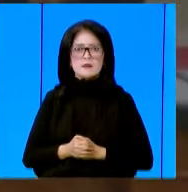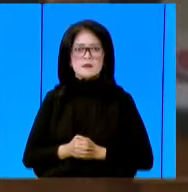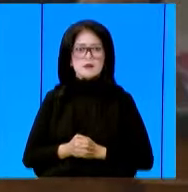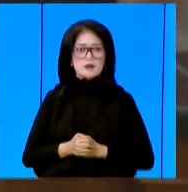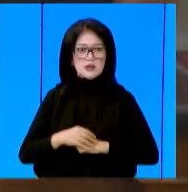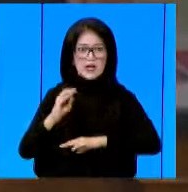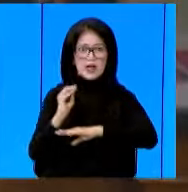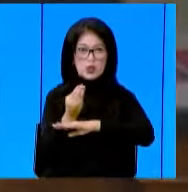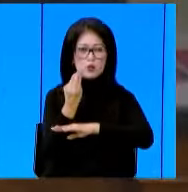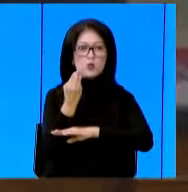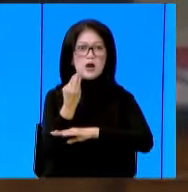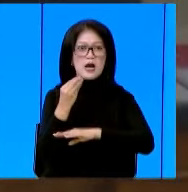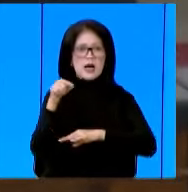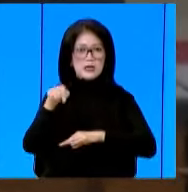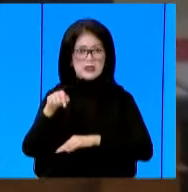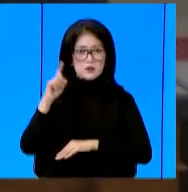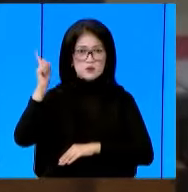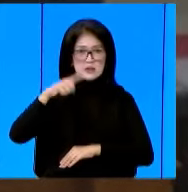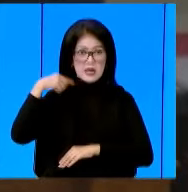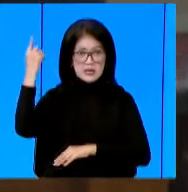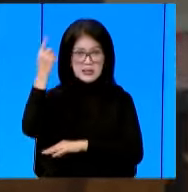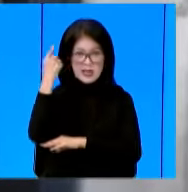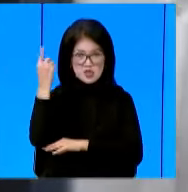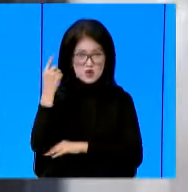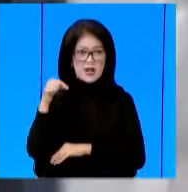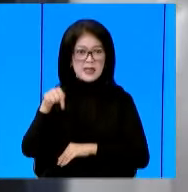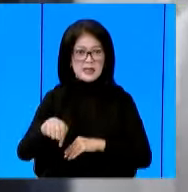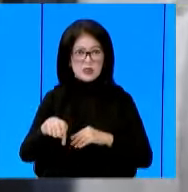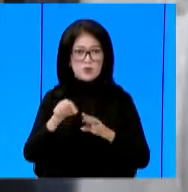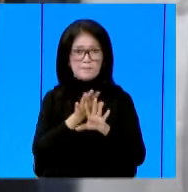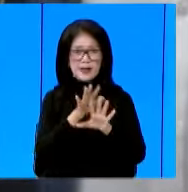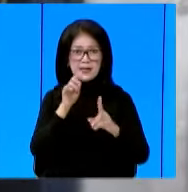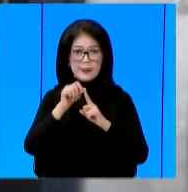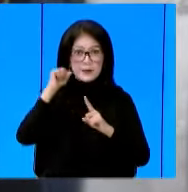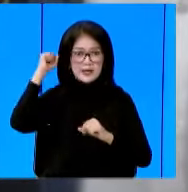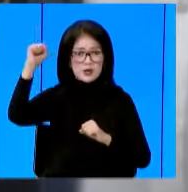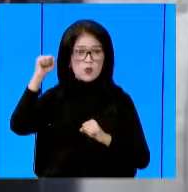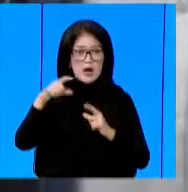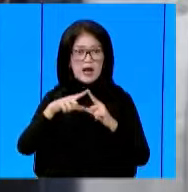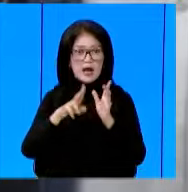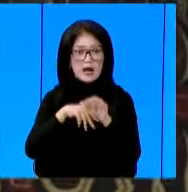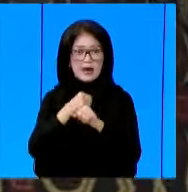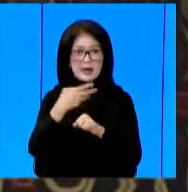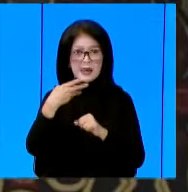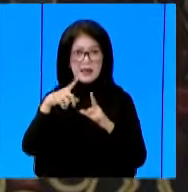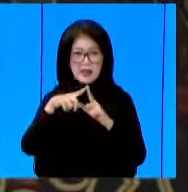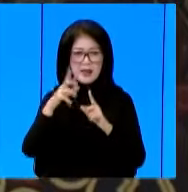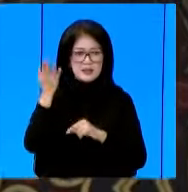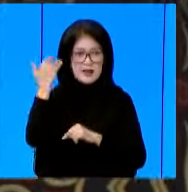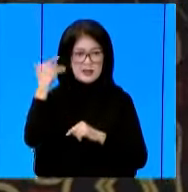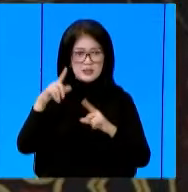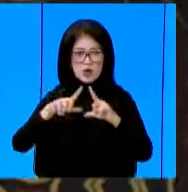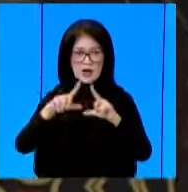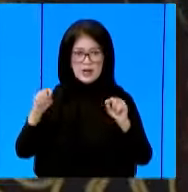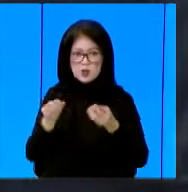Ketua Harian Nasional DPP Partai Perindo Angela Tanusudibyo memberikan surat dukungan kepada calon bupati dan wakil bupati Kabupaten Nduga,